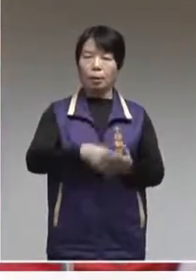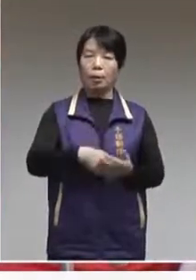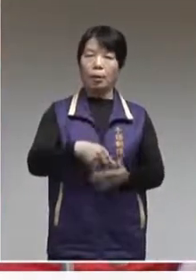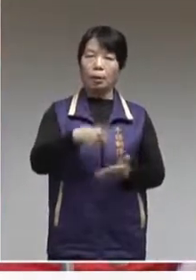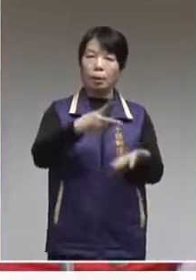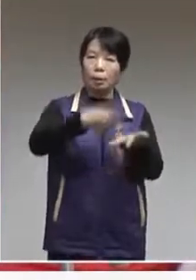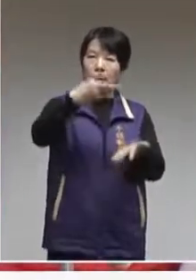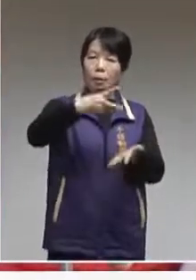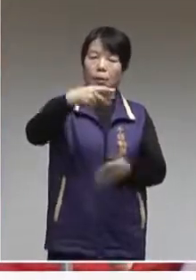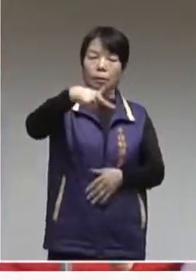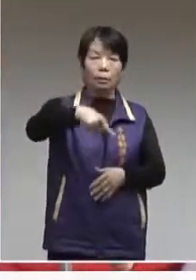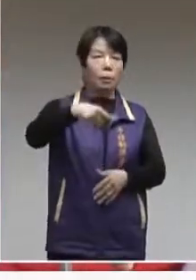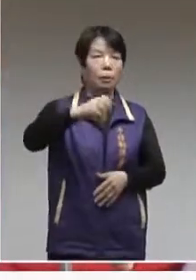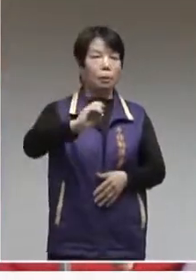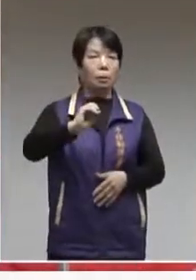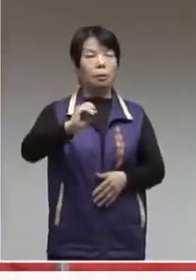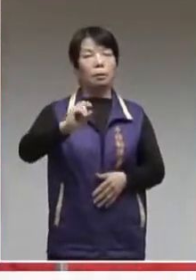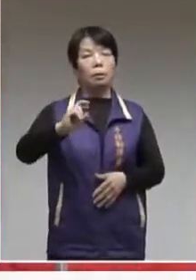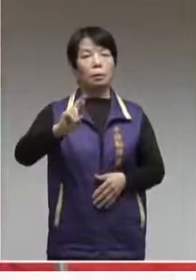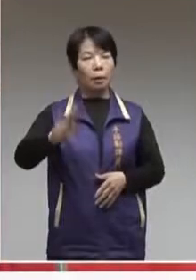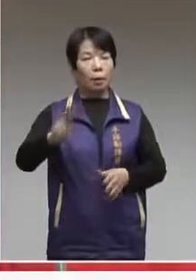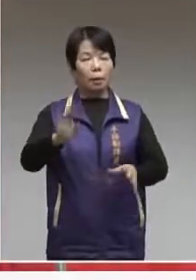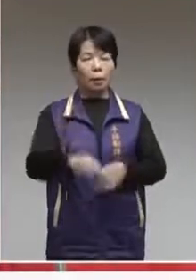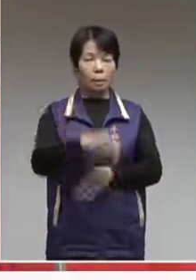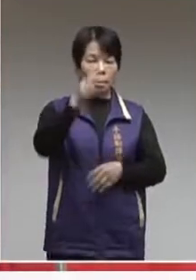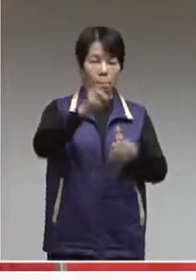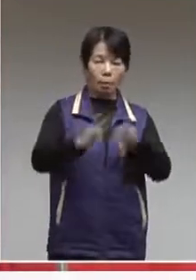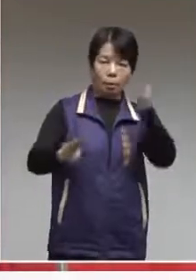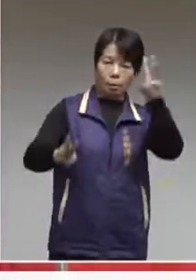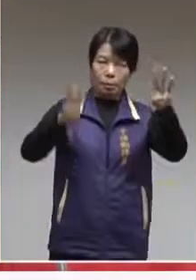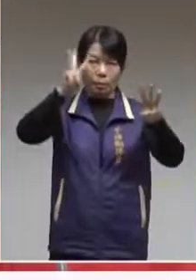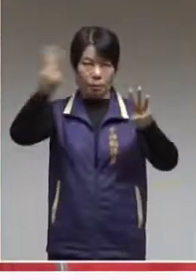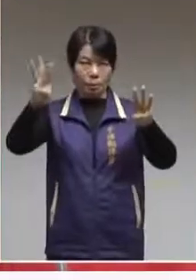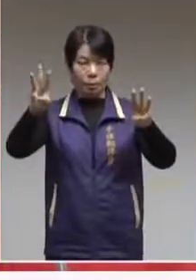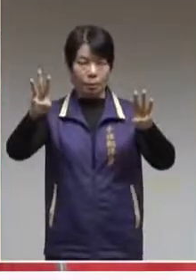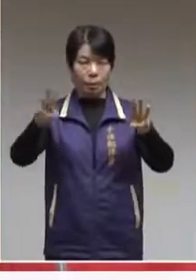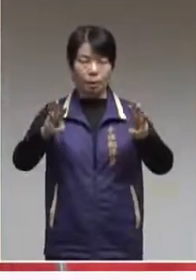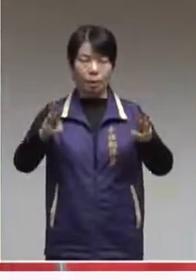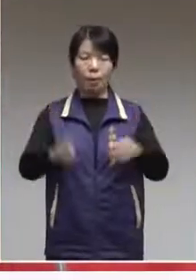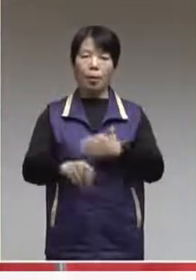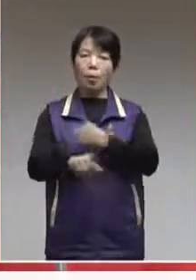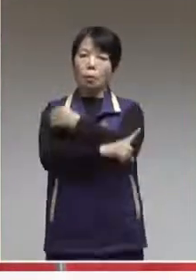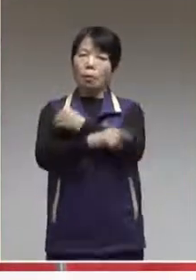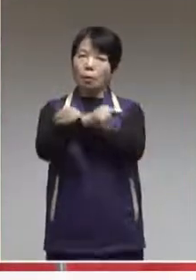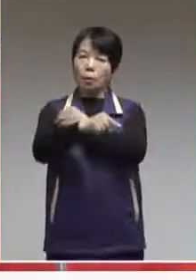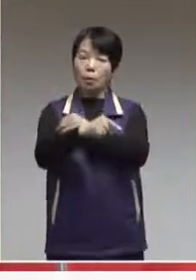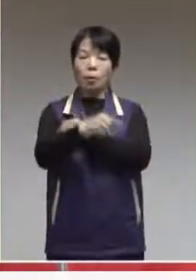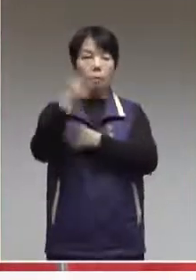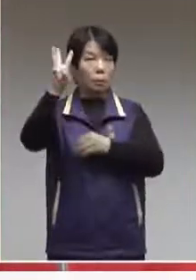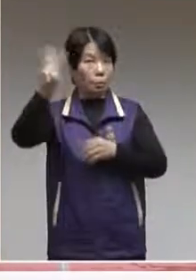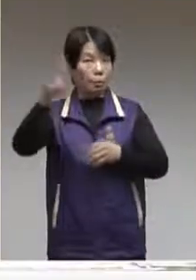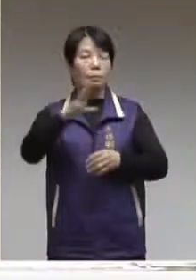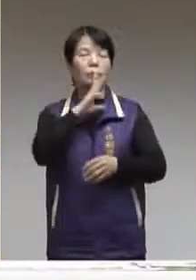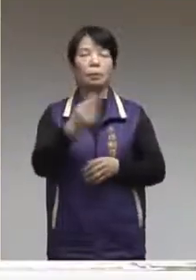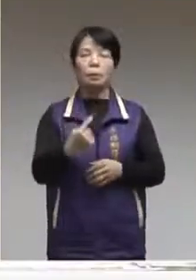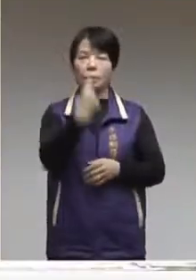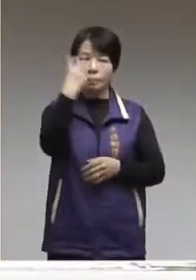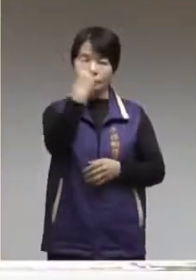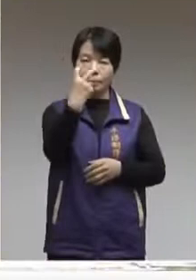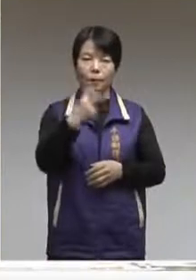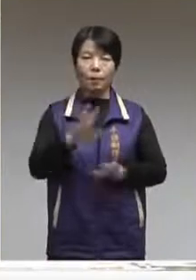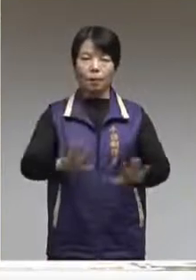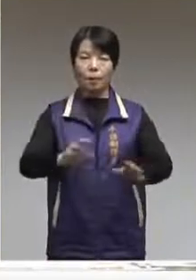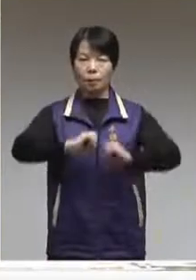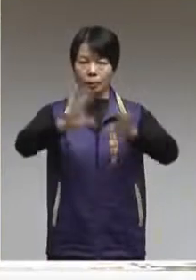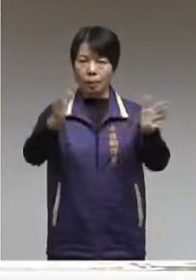PCR， 3天3天的距离到最后一次的快筛。好，那这里再提醒大家，按照冠